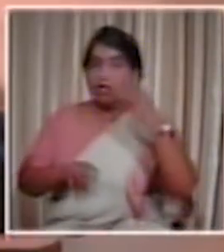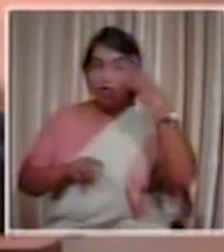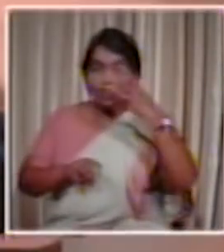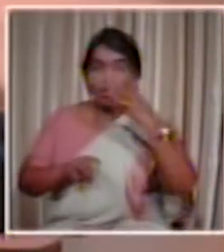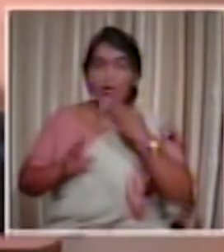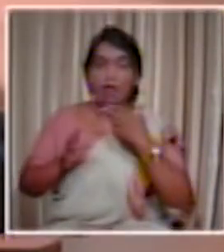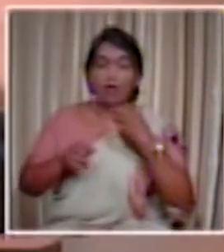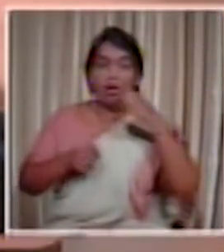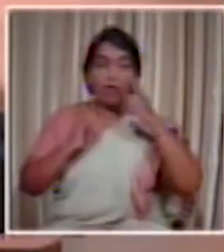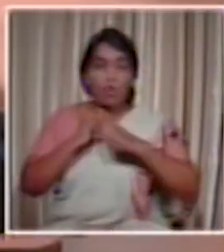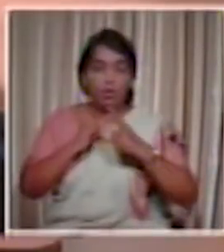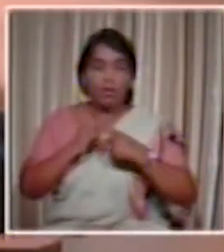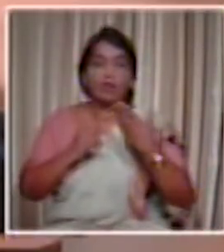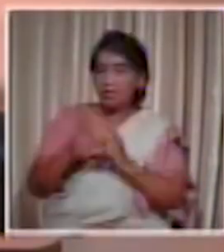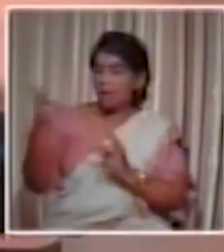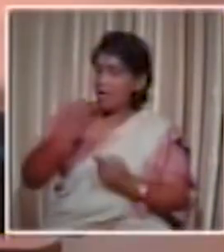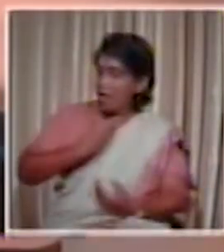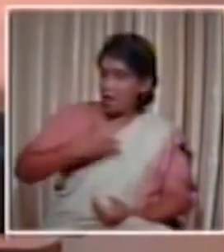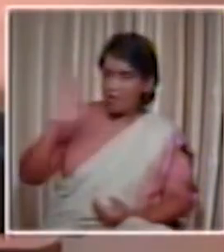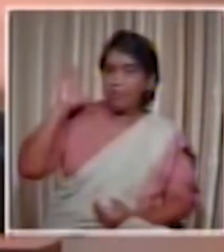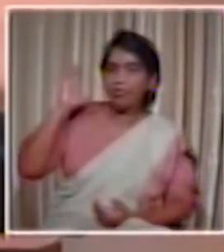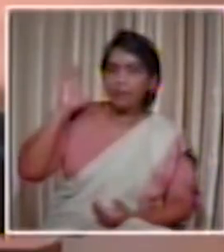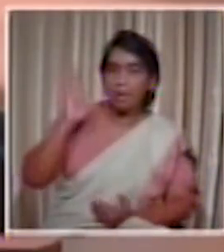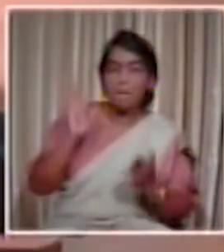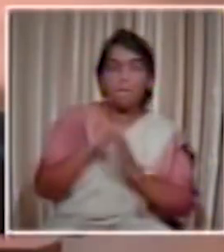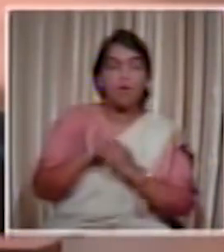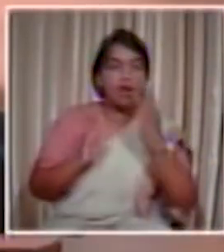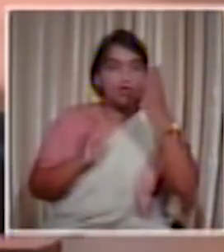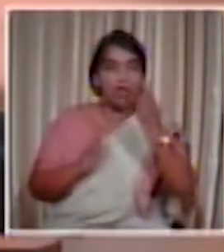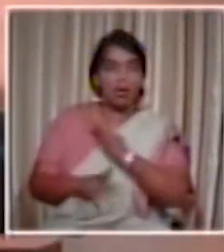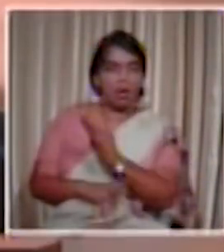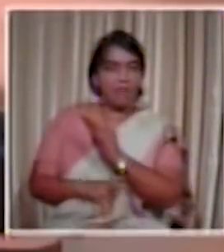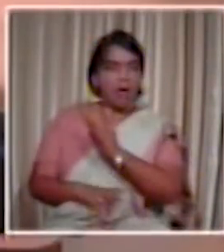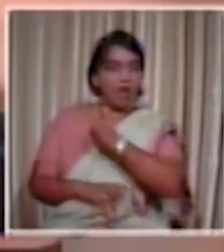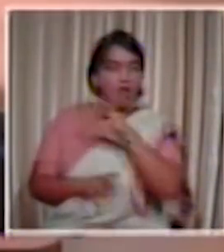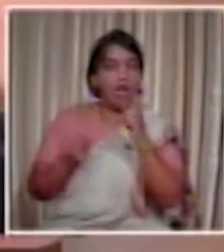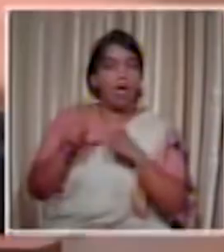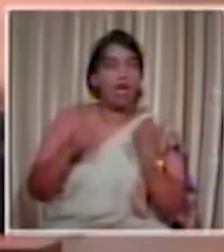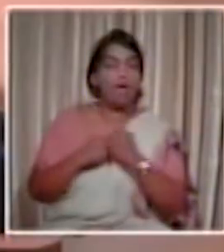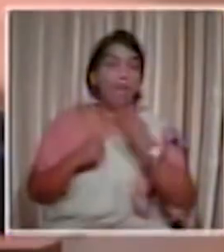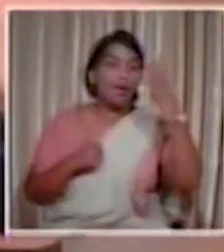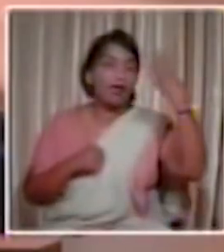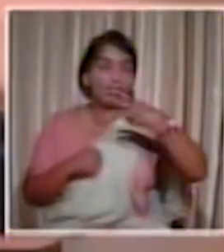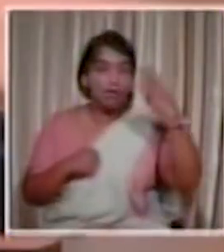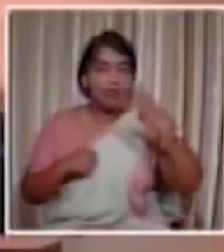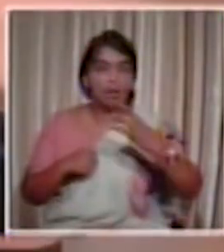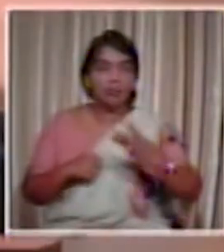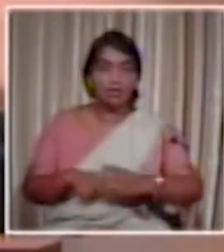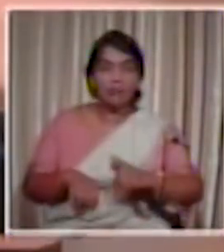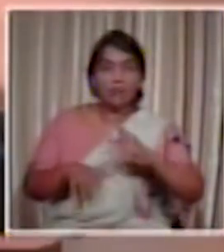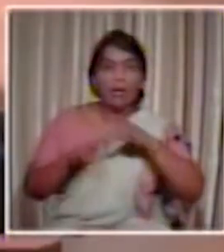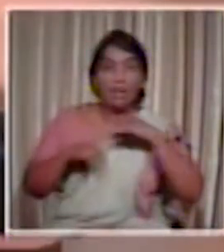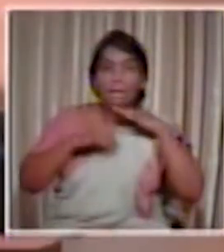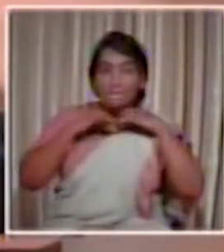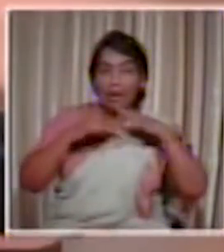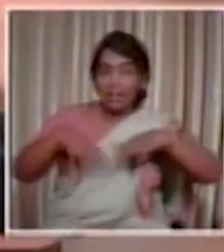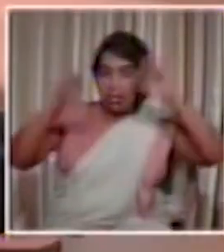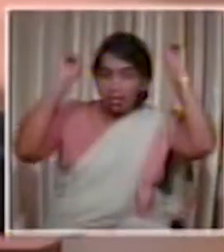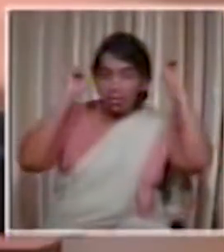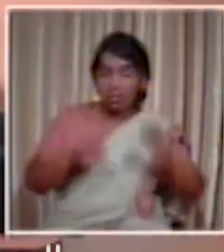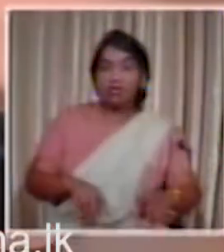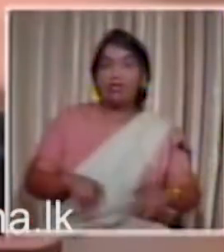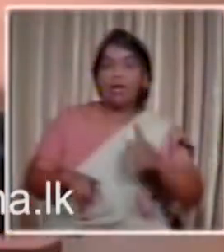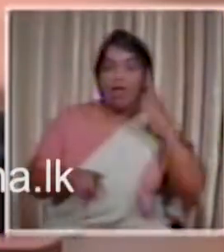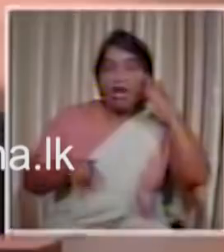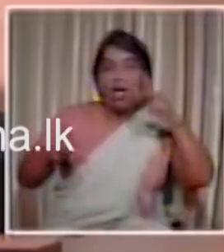ගම්හම්පිල ඇමතිතුමාව අයින් කරා බොහොම ස්තුතියි මාර්තු 3 අපි අයින් කරා අප්‍රේල් 3 වෙනකොට පෙරේති අපෝලේ ගැහුවා වගේ අර